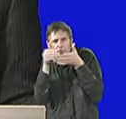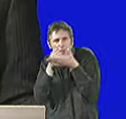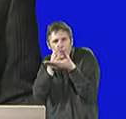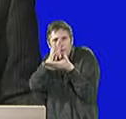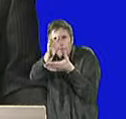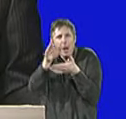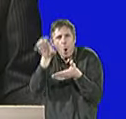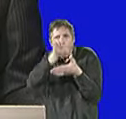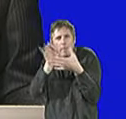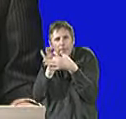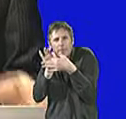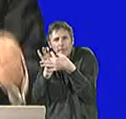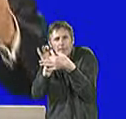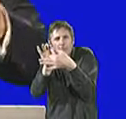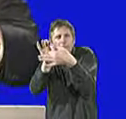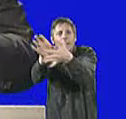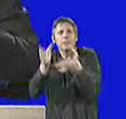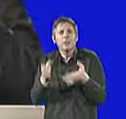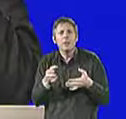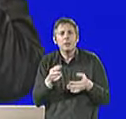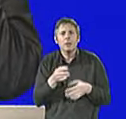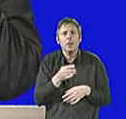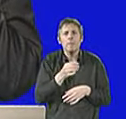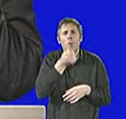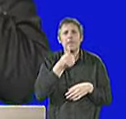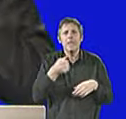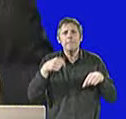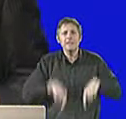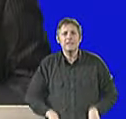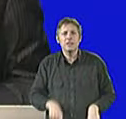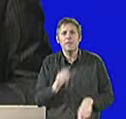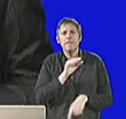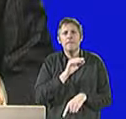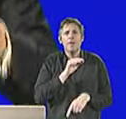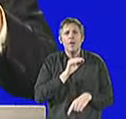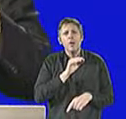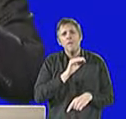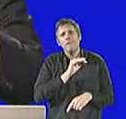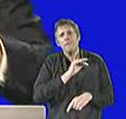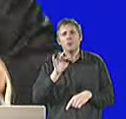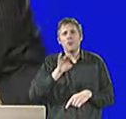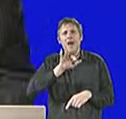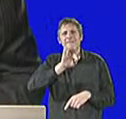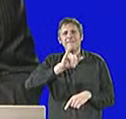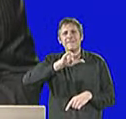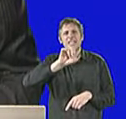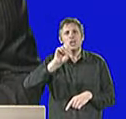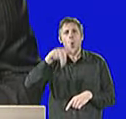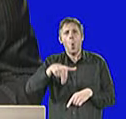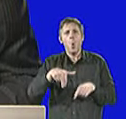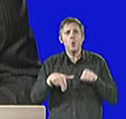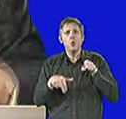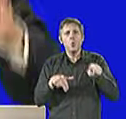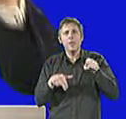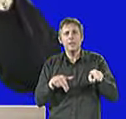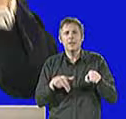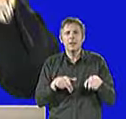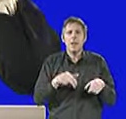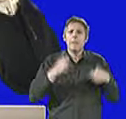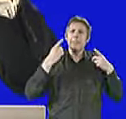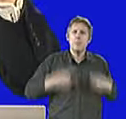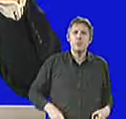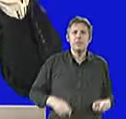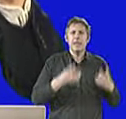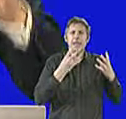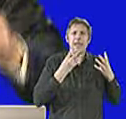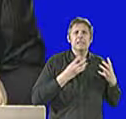récemment, au moment où le Premier ministre François Fillon présentait au Parlement, après tant de